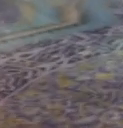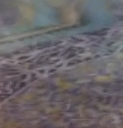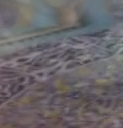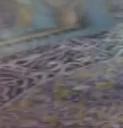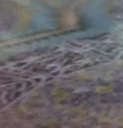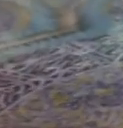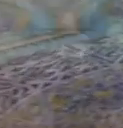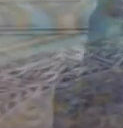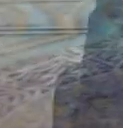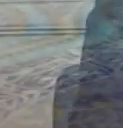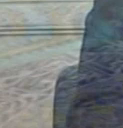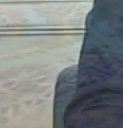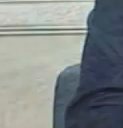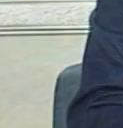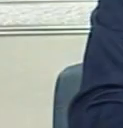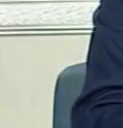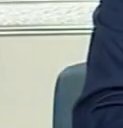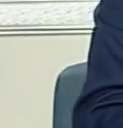لم يعلموا؟